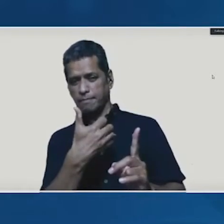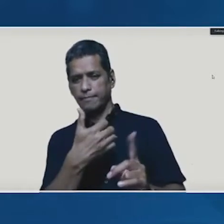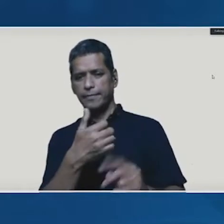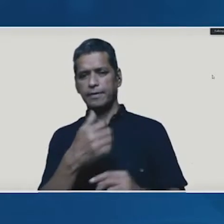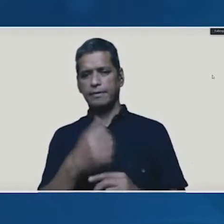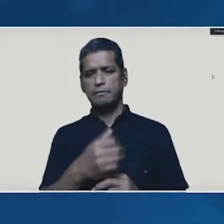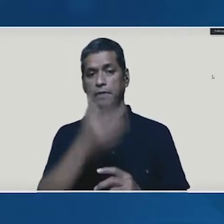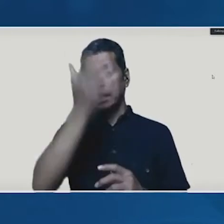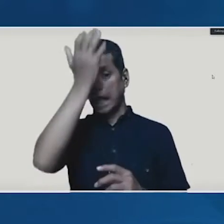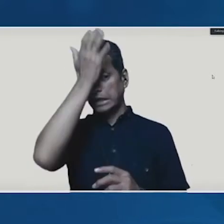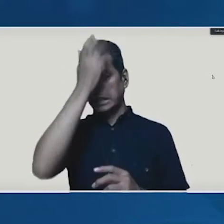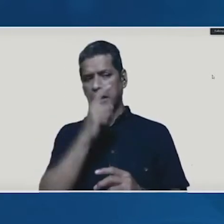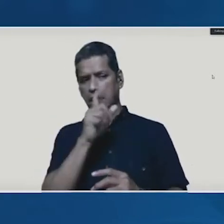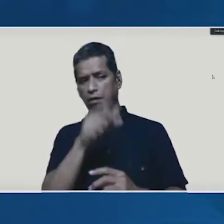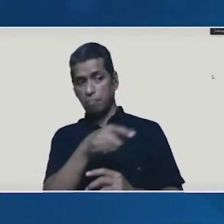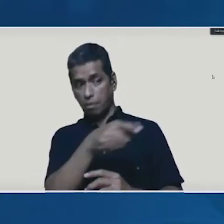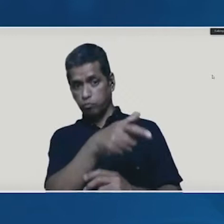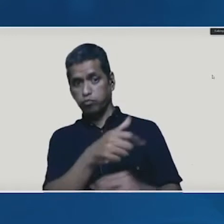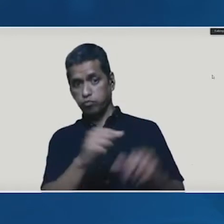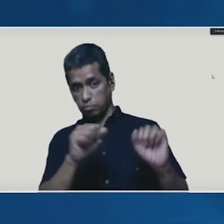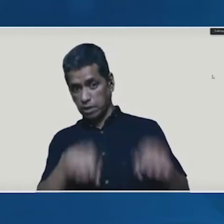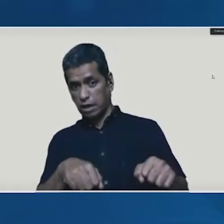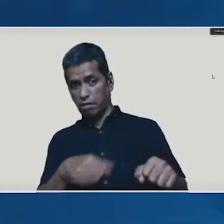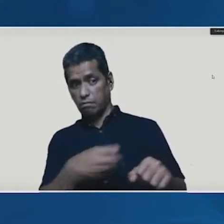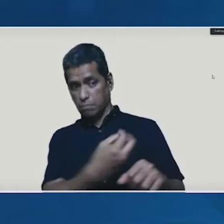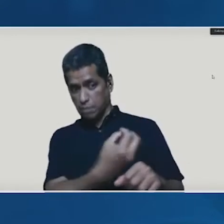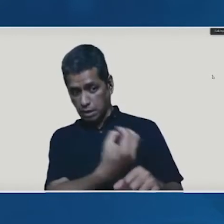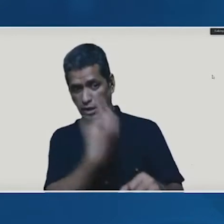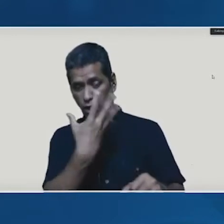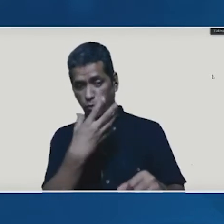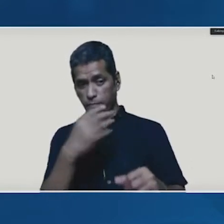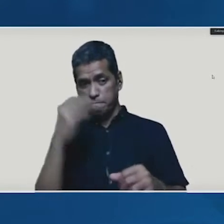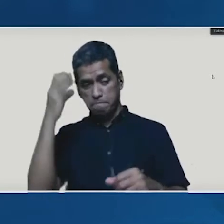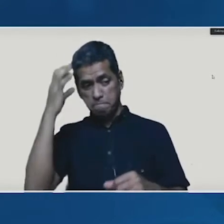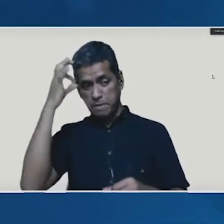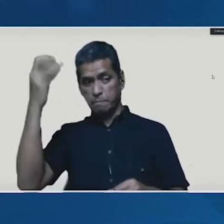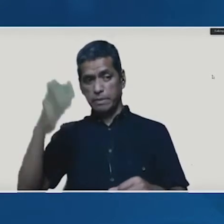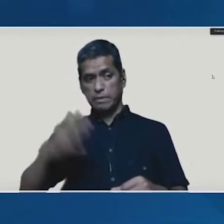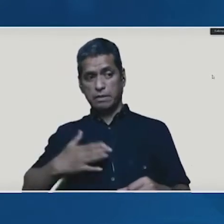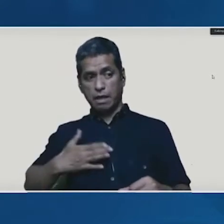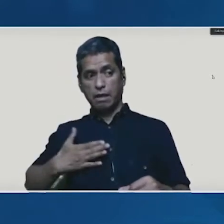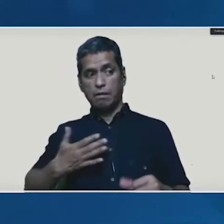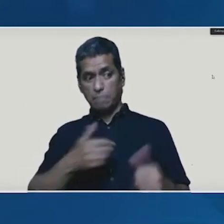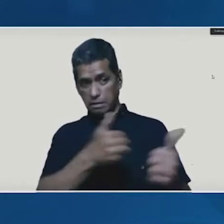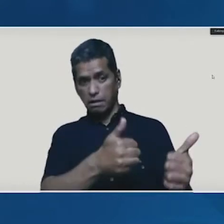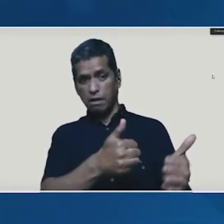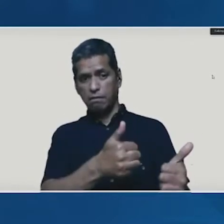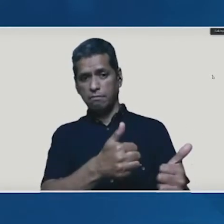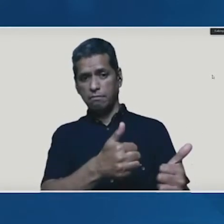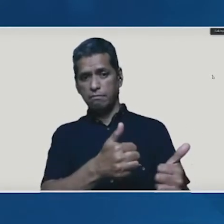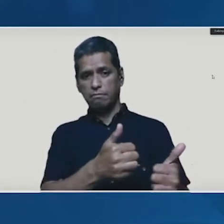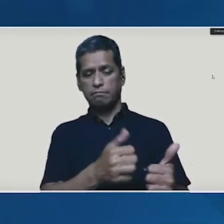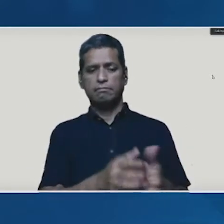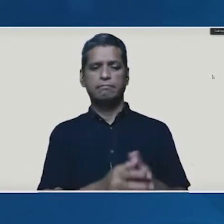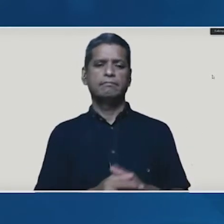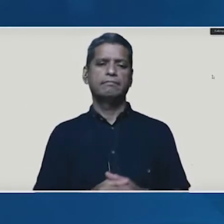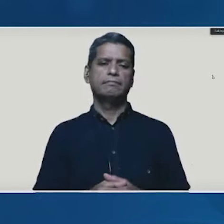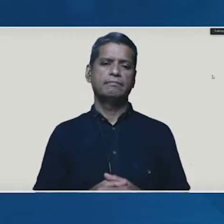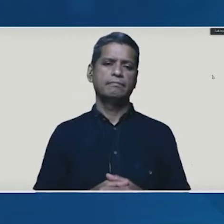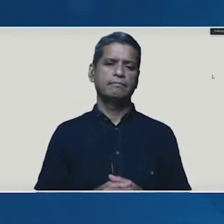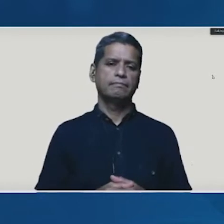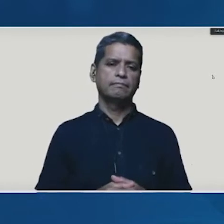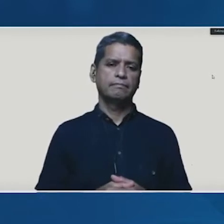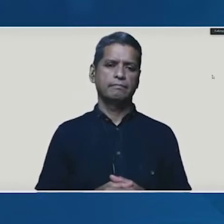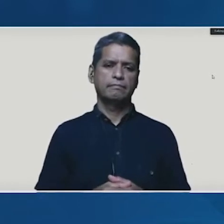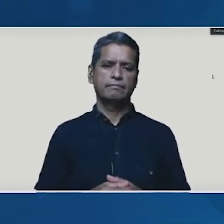kepadaku mimpi yang telah kulihat itu dengan maknanya juga Sanggupkah